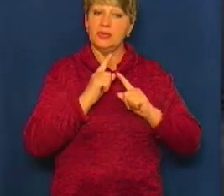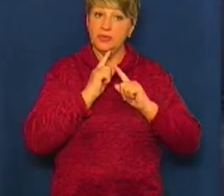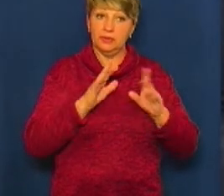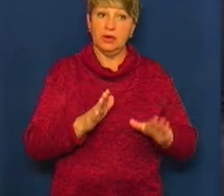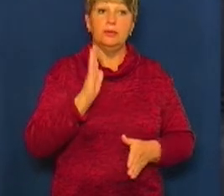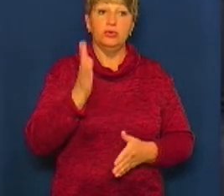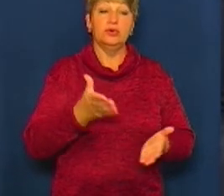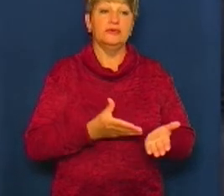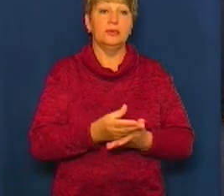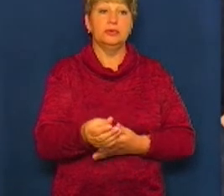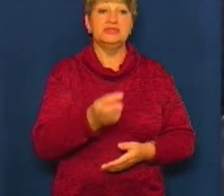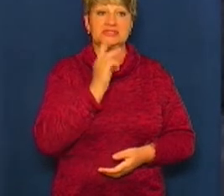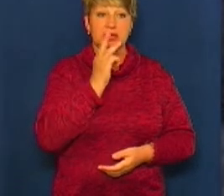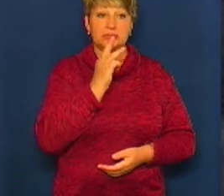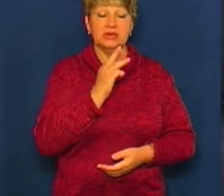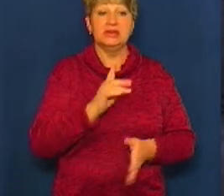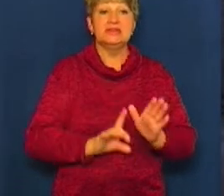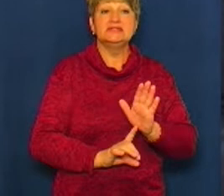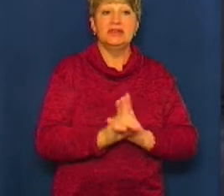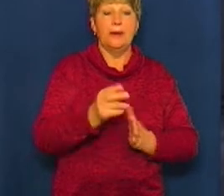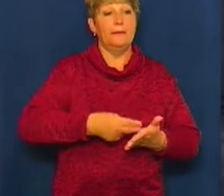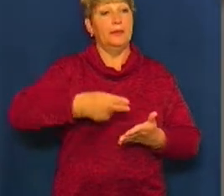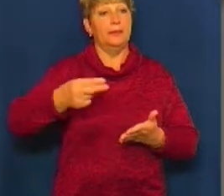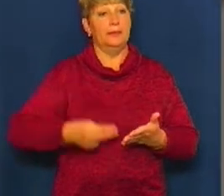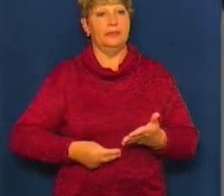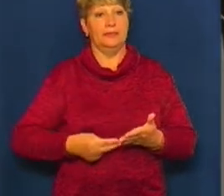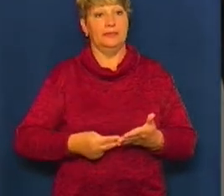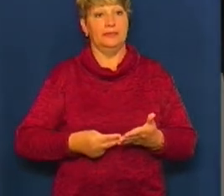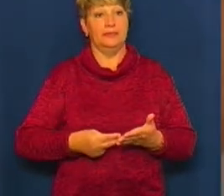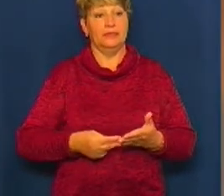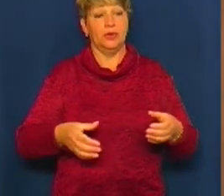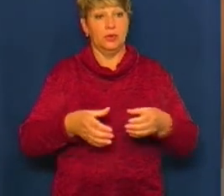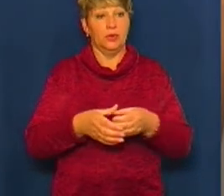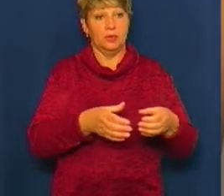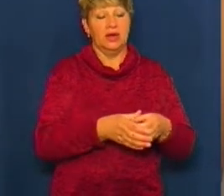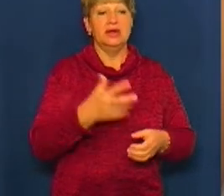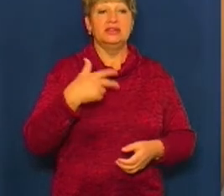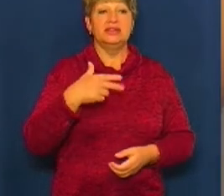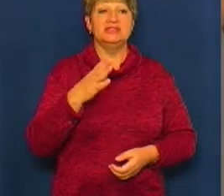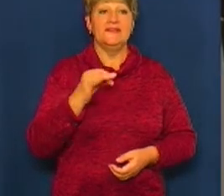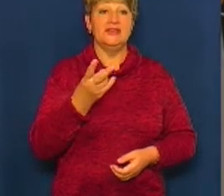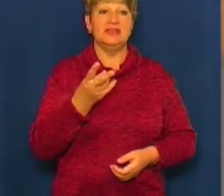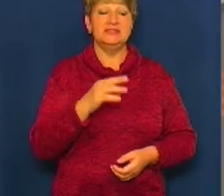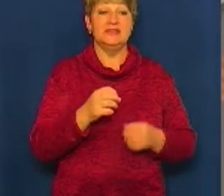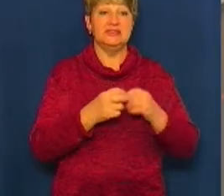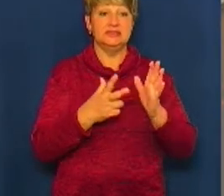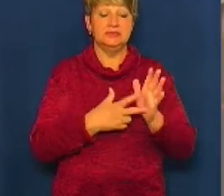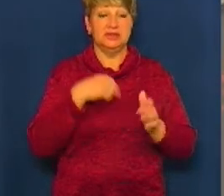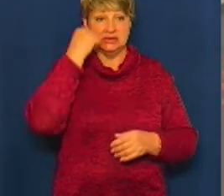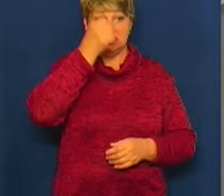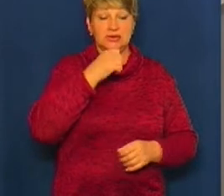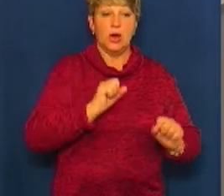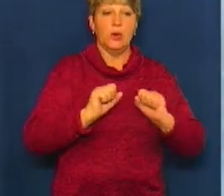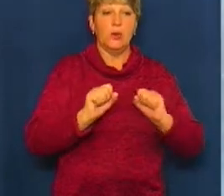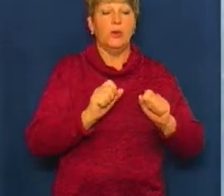виплачена зарплата з моменту підписання комплектування. Нагадаємо, 30 вересня 2018 року керівництво міста відкрило